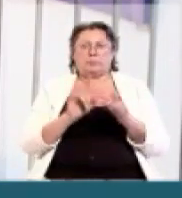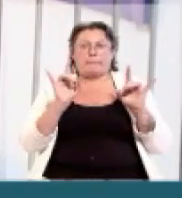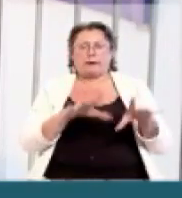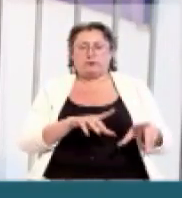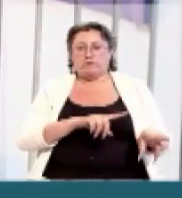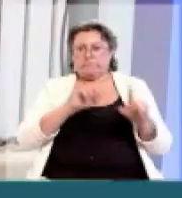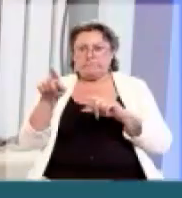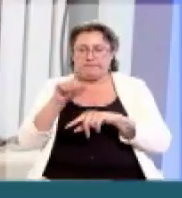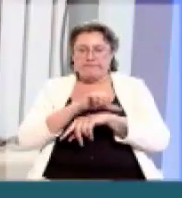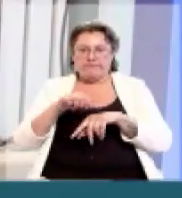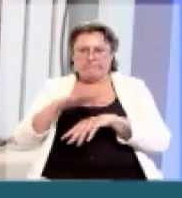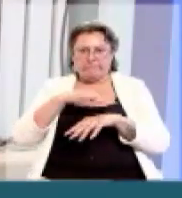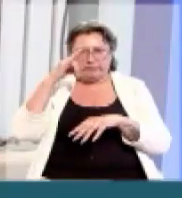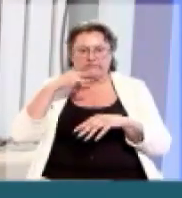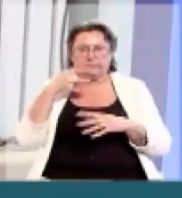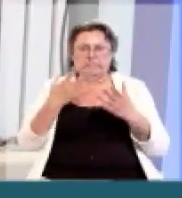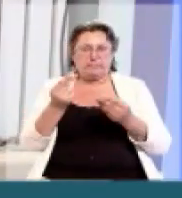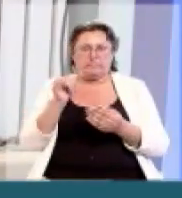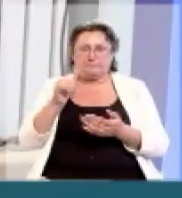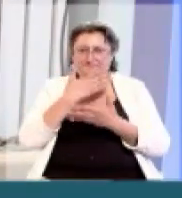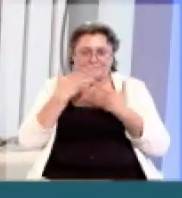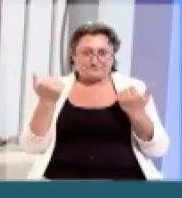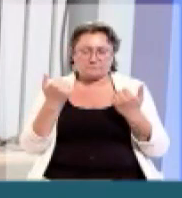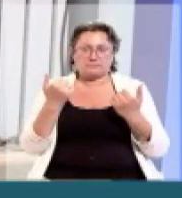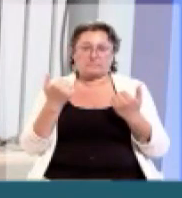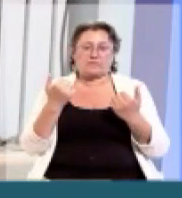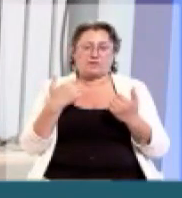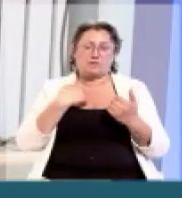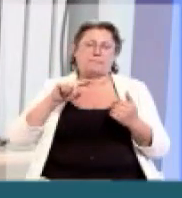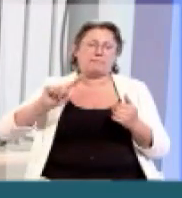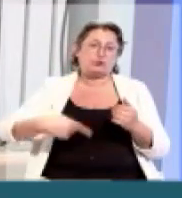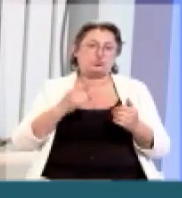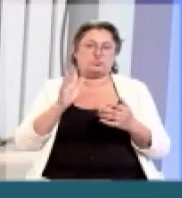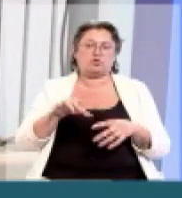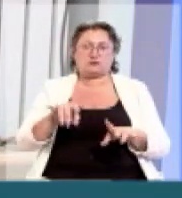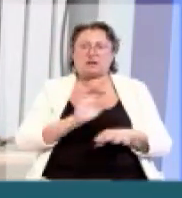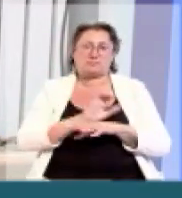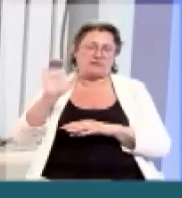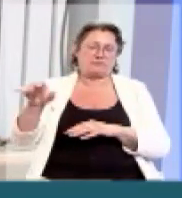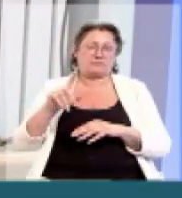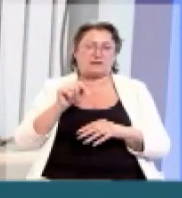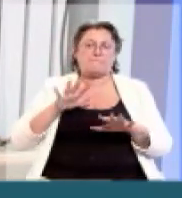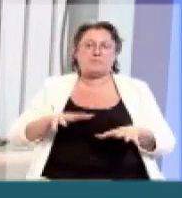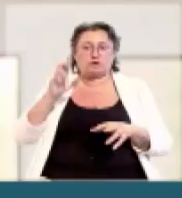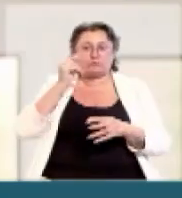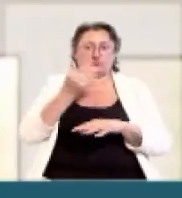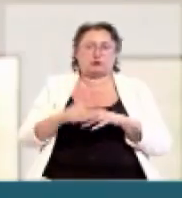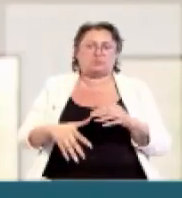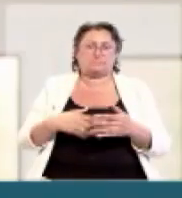покинуть территорию Республики Казахстан. В случае отсутствия денежных средств мы уже принудительно будем выдворять их за счет местного